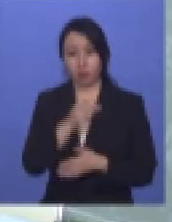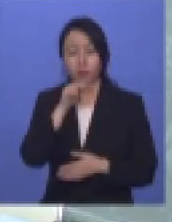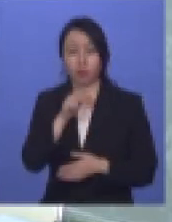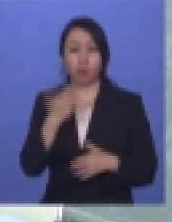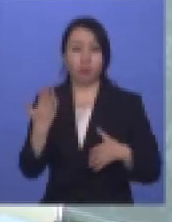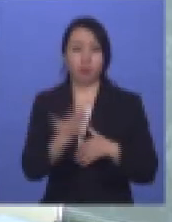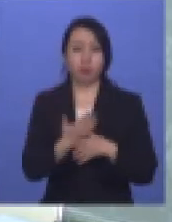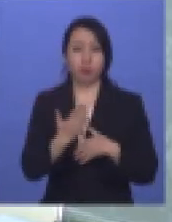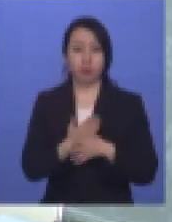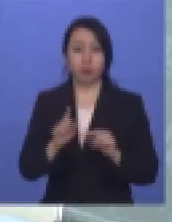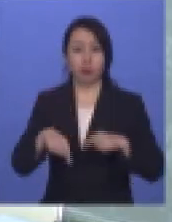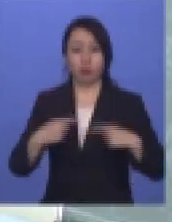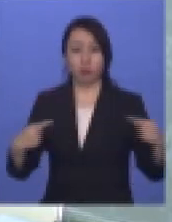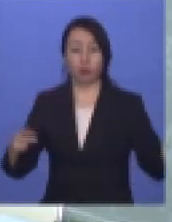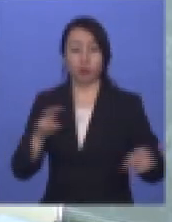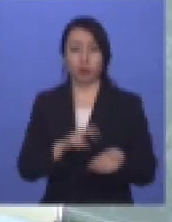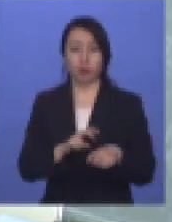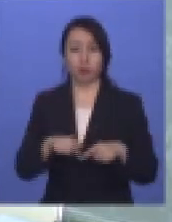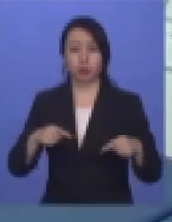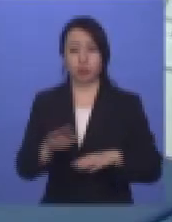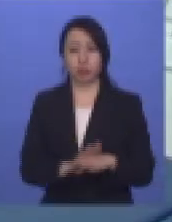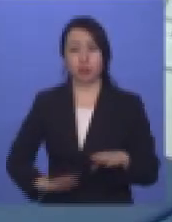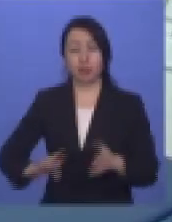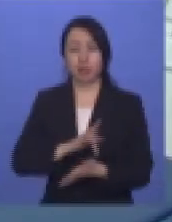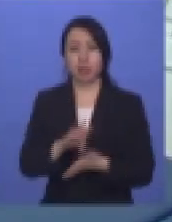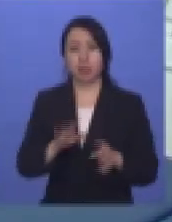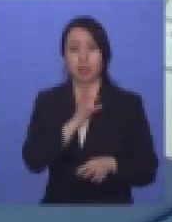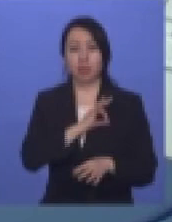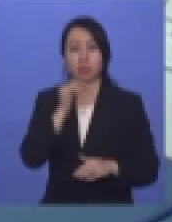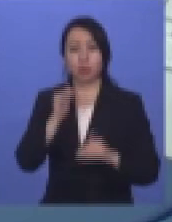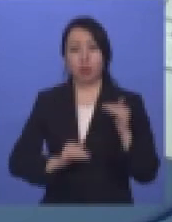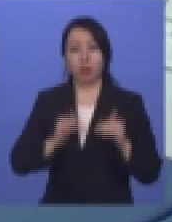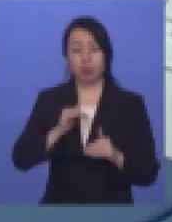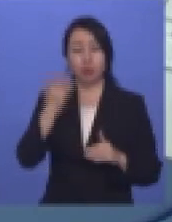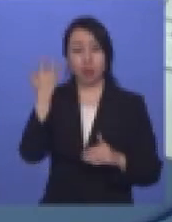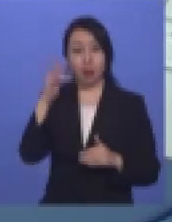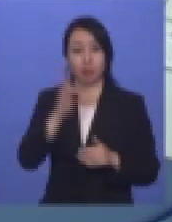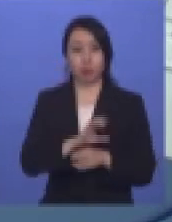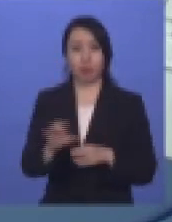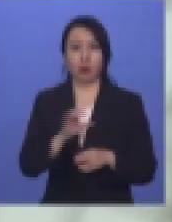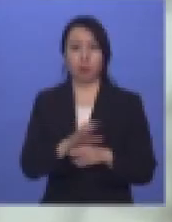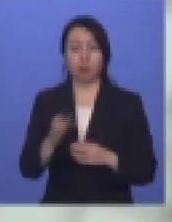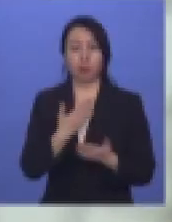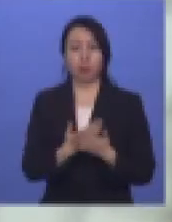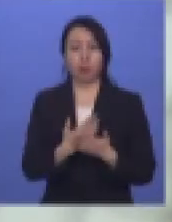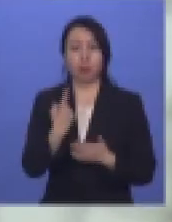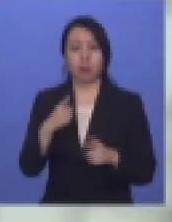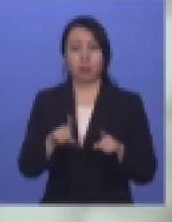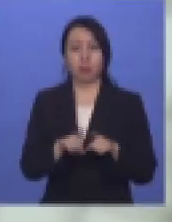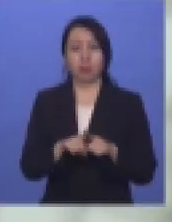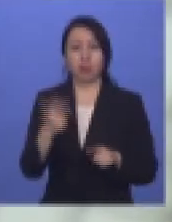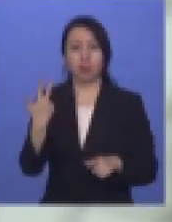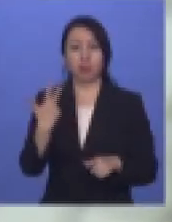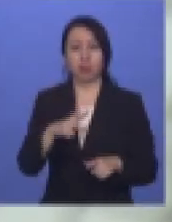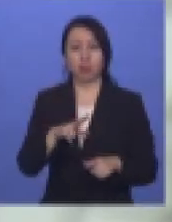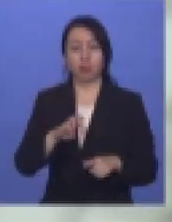квалифицированную помощь и от других докторов с других стран. Центр использует оборудование американского производства. К примеру, один из таких стоит